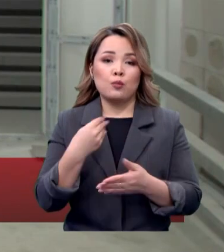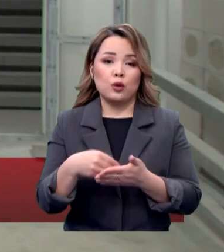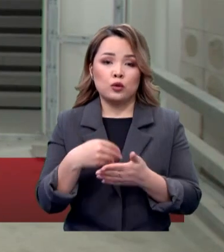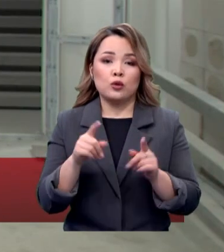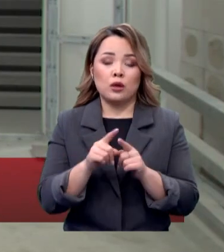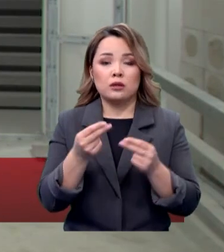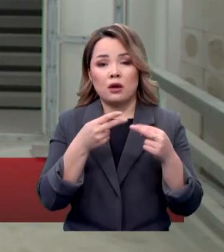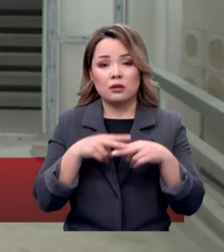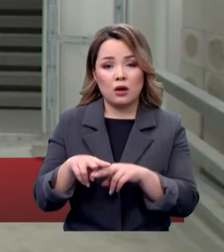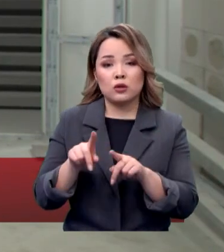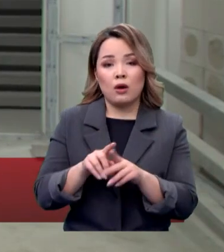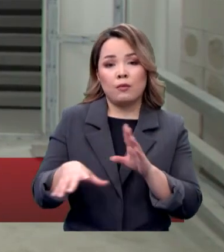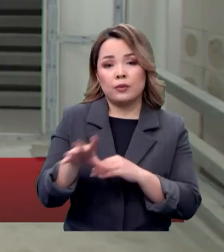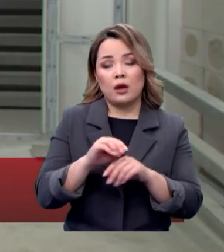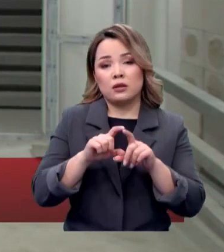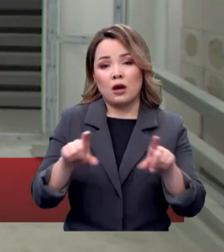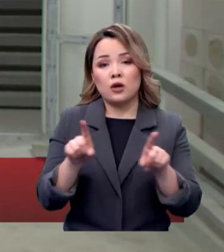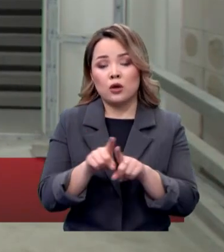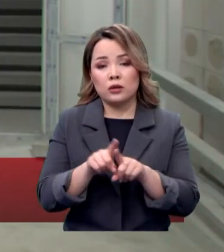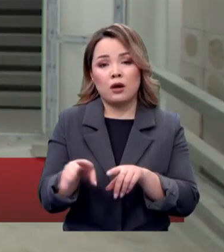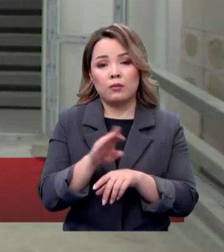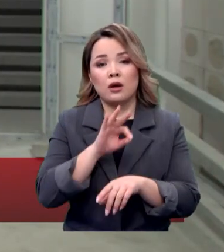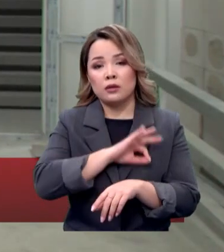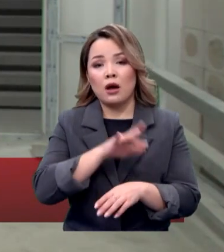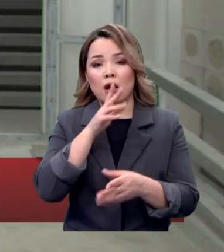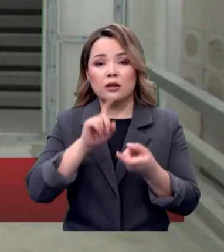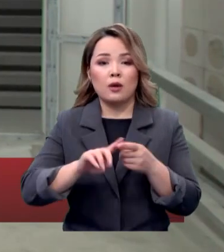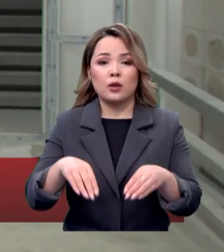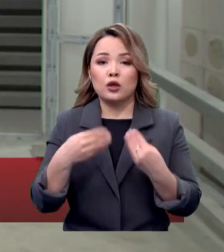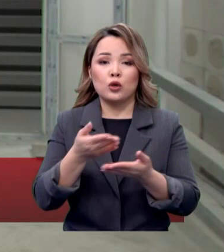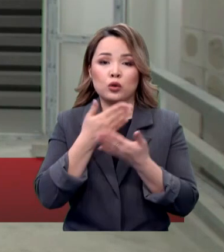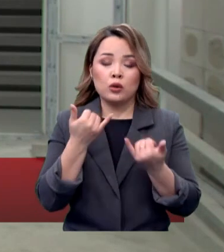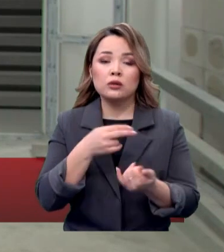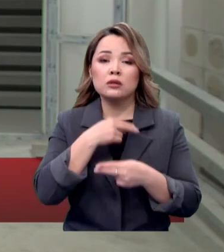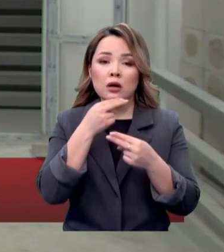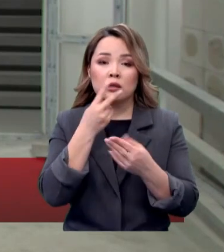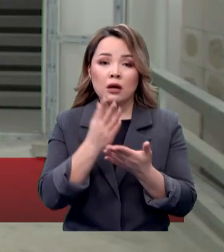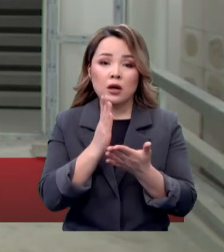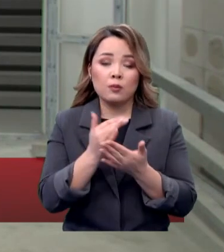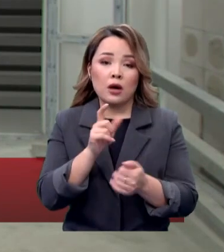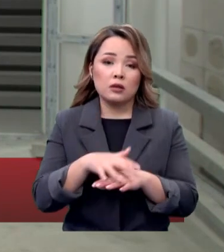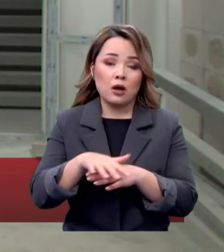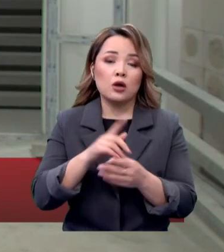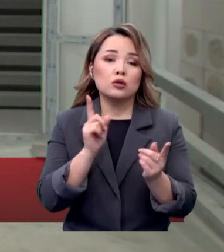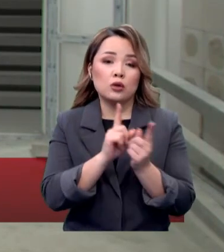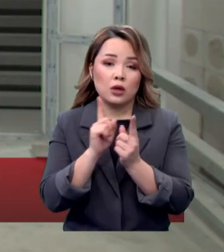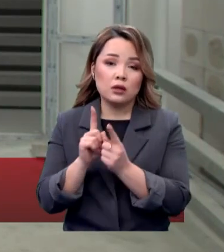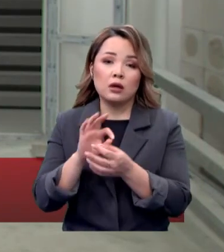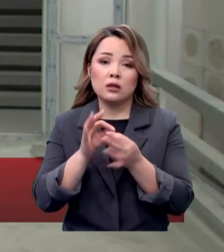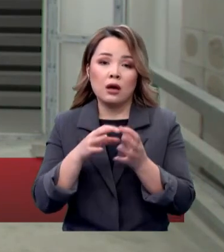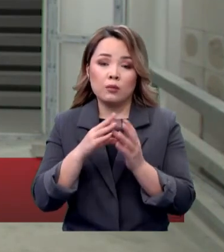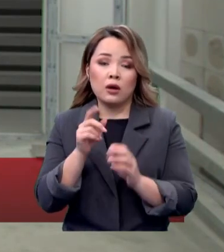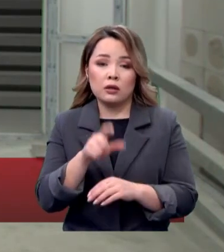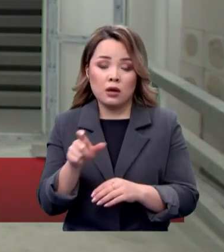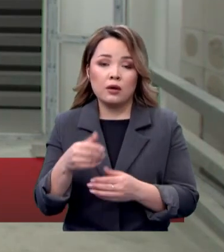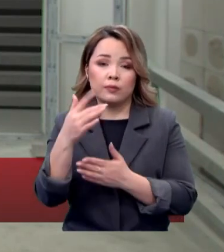қаржы бөлінген қаладағы барлық нысан мерзімінде пайдаланылуға берілмеген. Мұны назарға аламыз. Біз тұрғындармен кездесіп, мәселелер тізімін